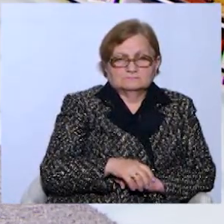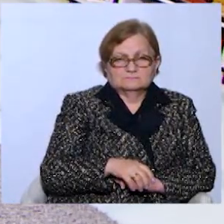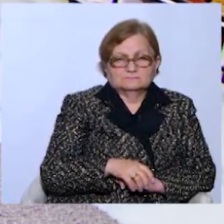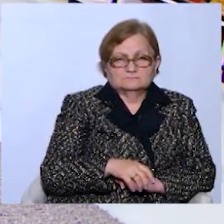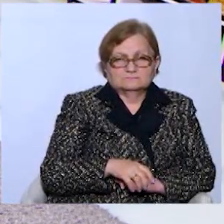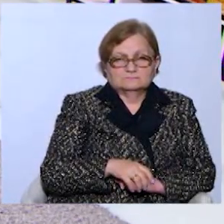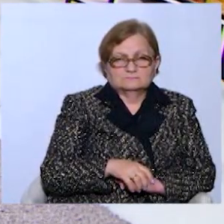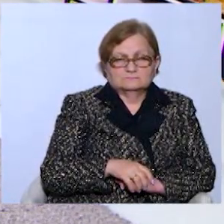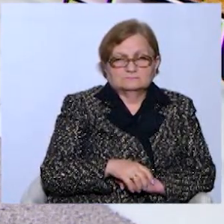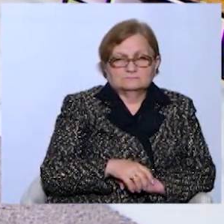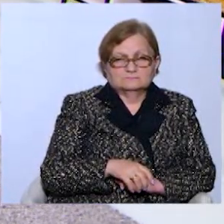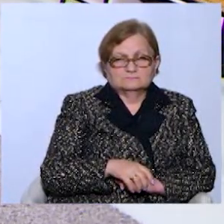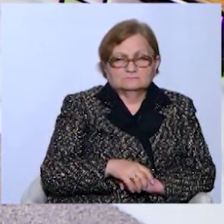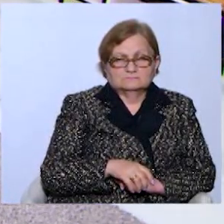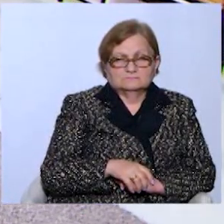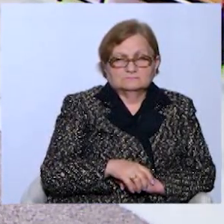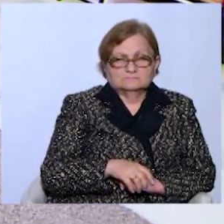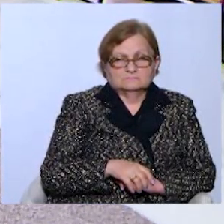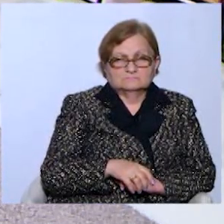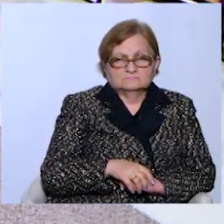აი ასე.